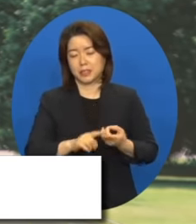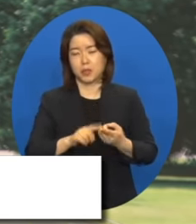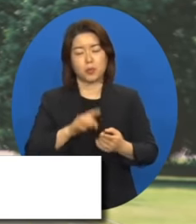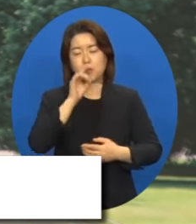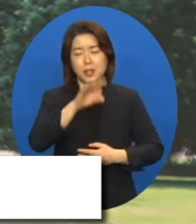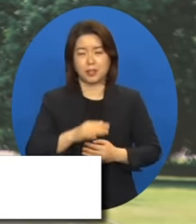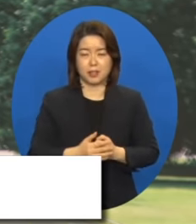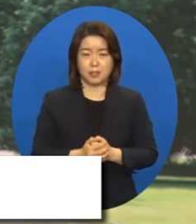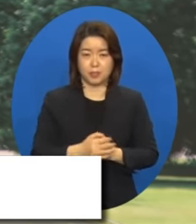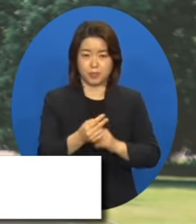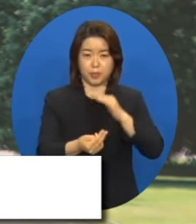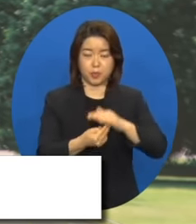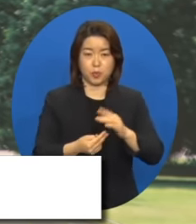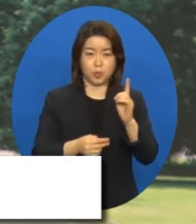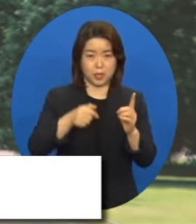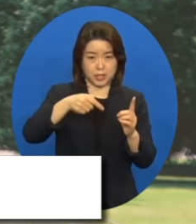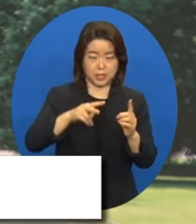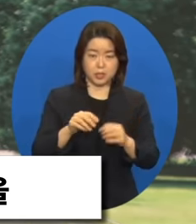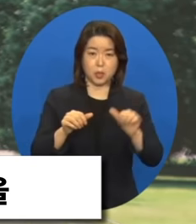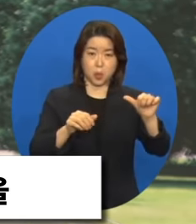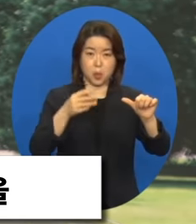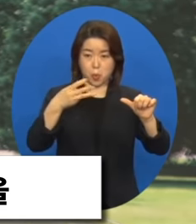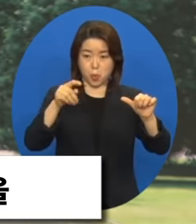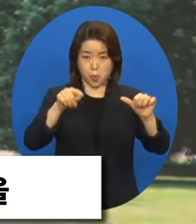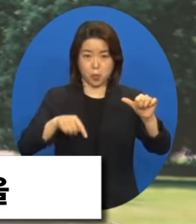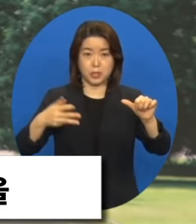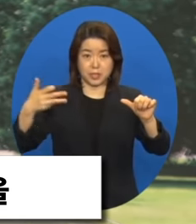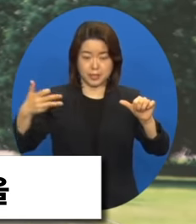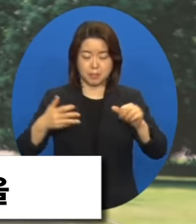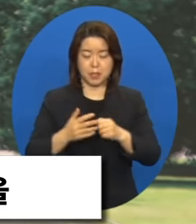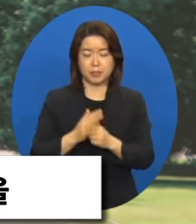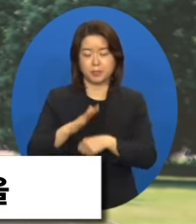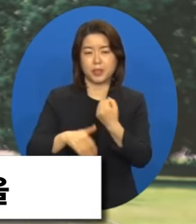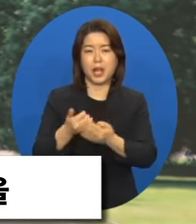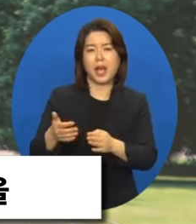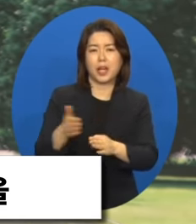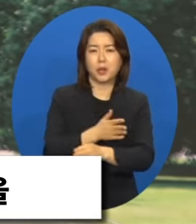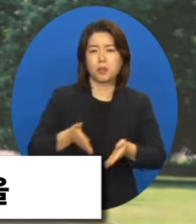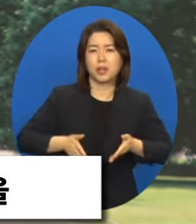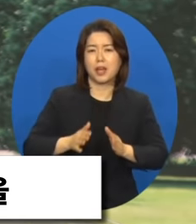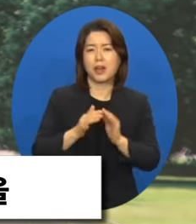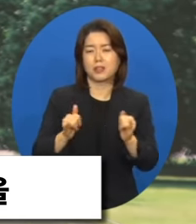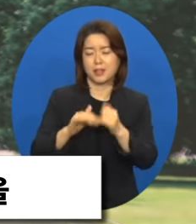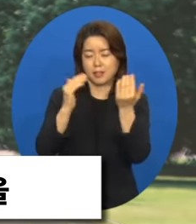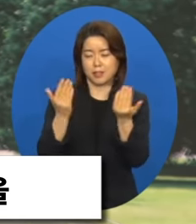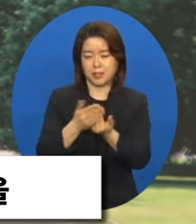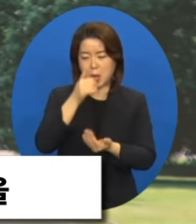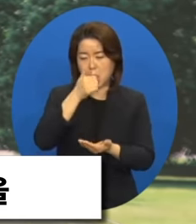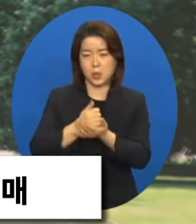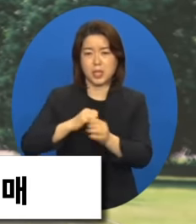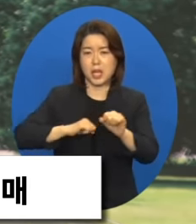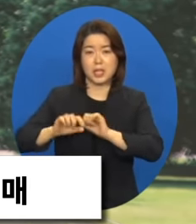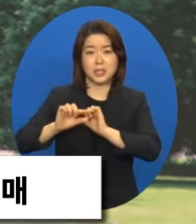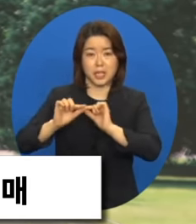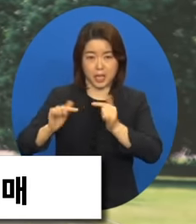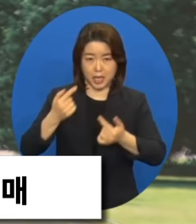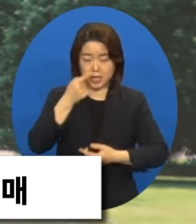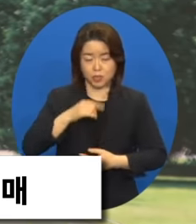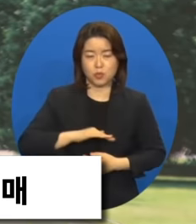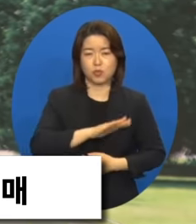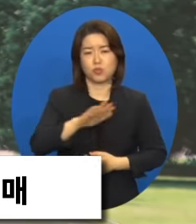요한일서 5장 18절에 보면 하나님께로부터 난 자는 다 범죄하지 아니하는 줄을 우리가